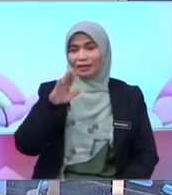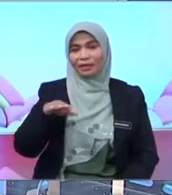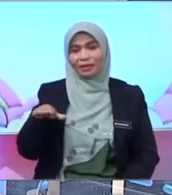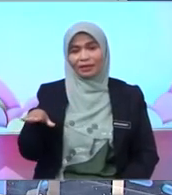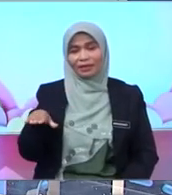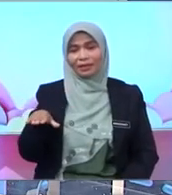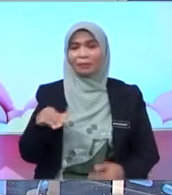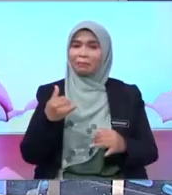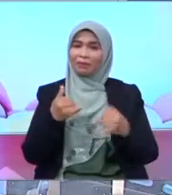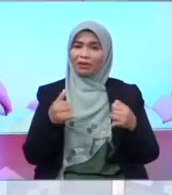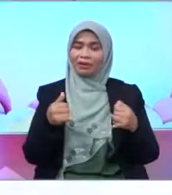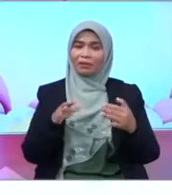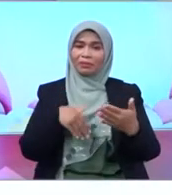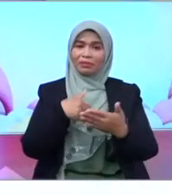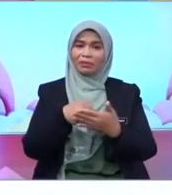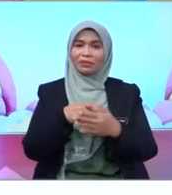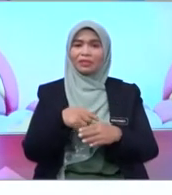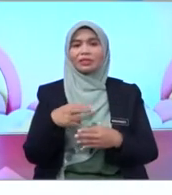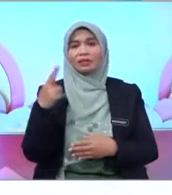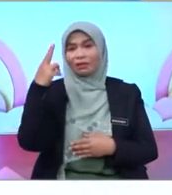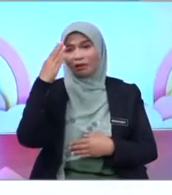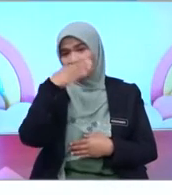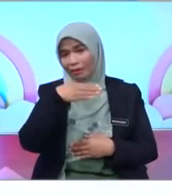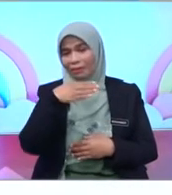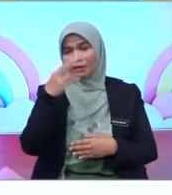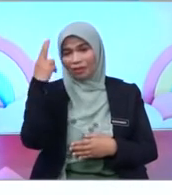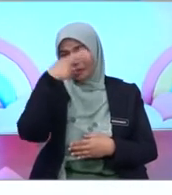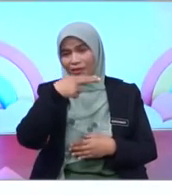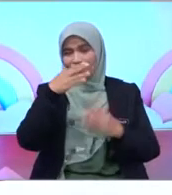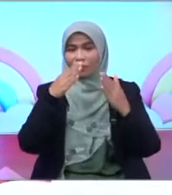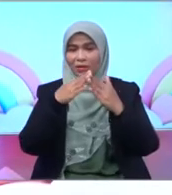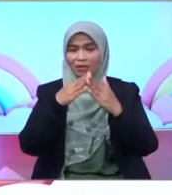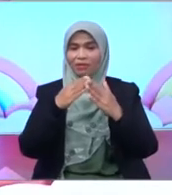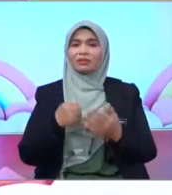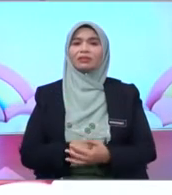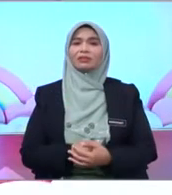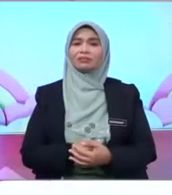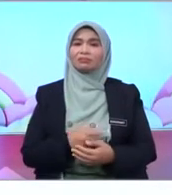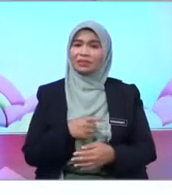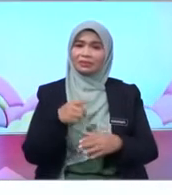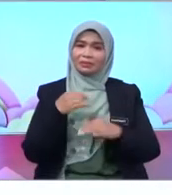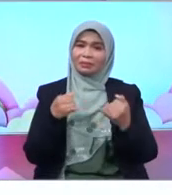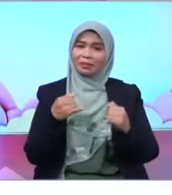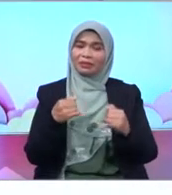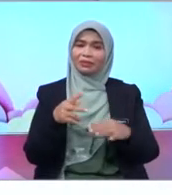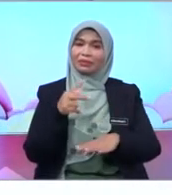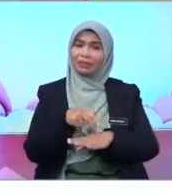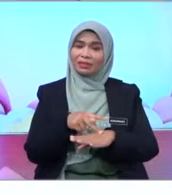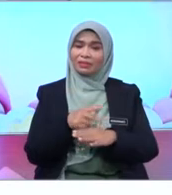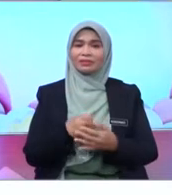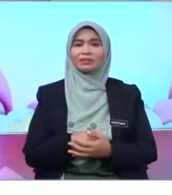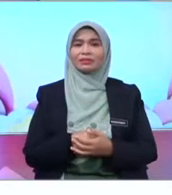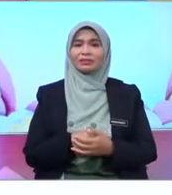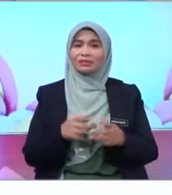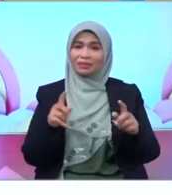sepak di halaman rumah suatu pemain tendangan Adi telah tv-nya sebuah vas bunga dari pecah nah ini merasa tak